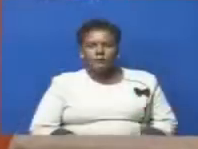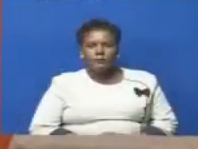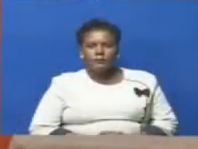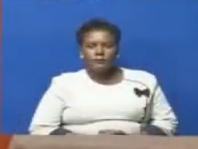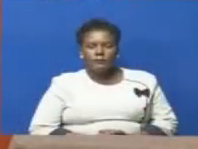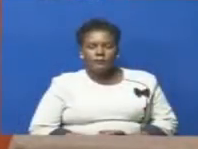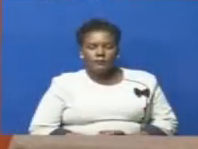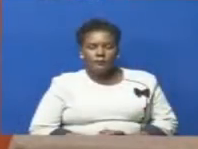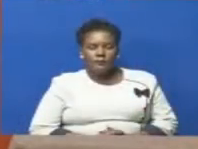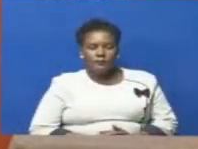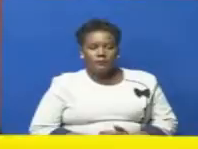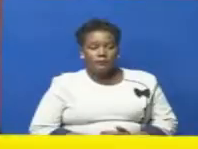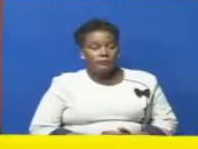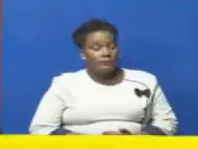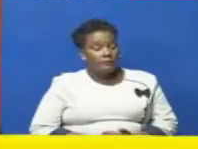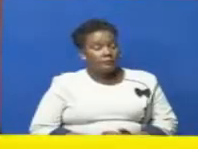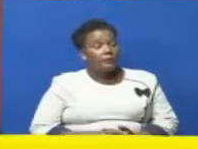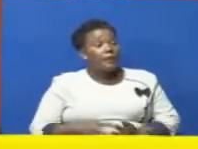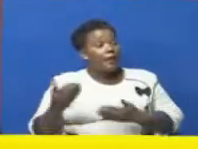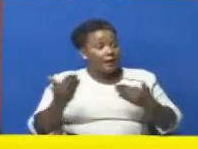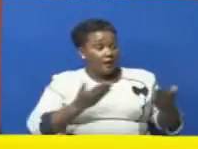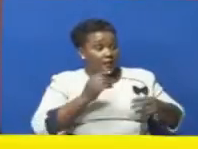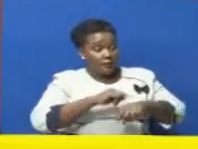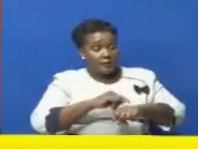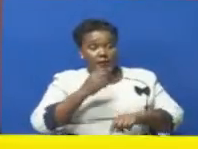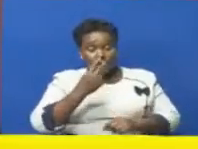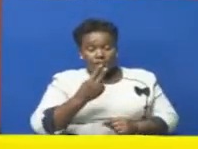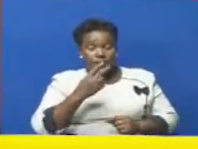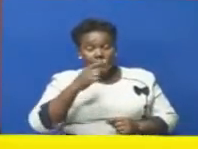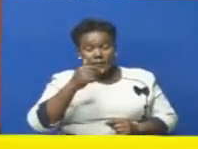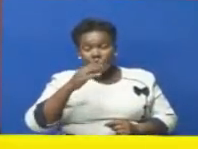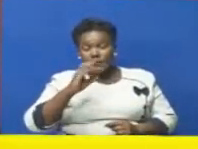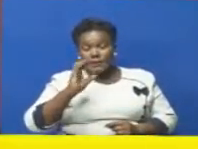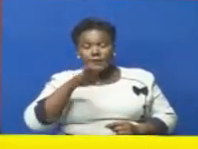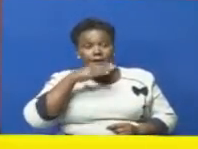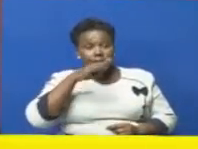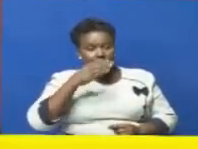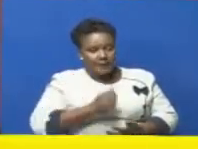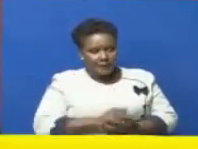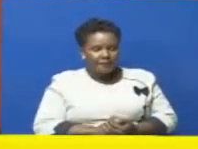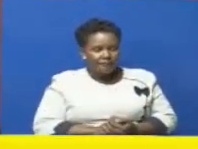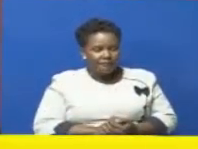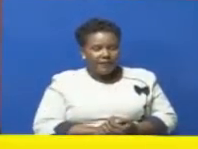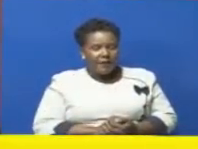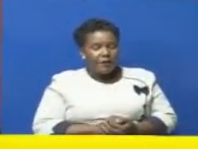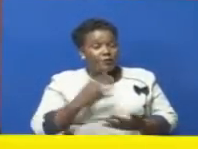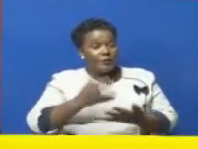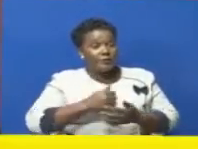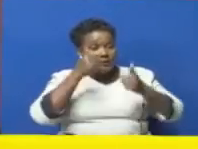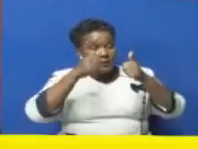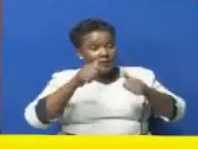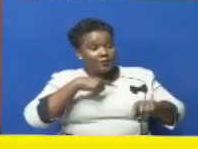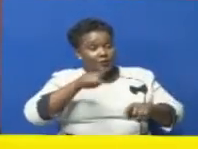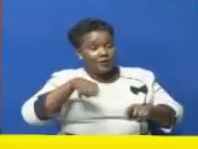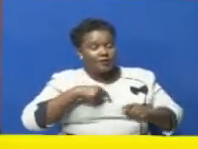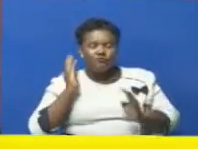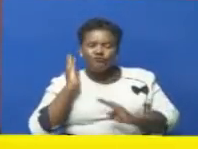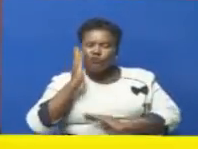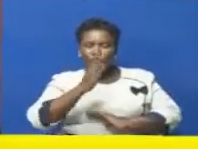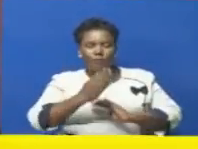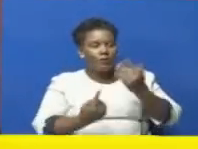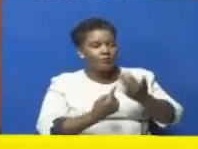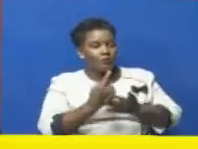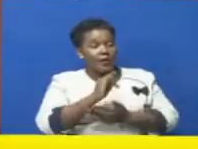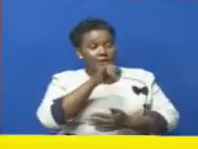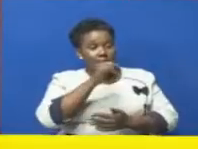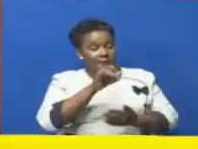Hujambo na karibu sana katika saa pili ya TBC Aridhio. Jina langu naitwa Paul Alphonse, na sasa tukikutangazia moja kwa moja toka jijini Dar es Salaam.